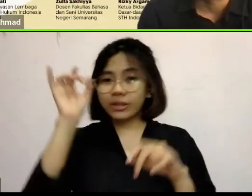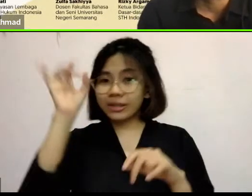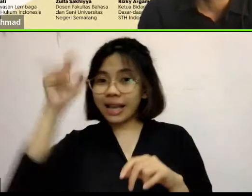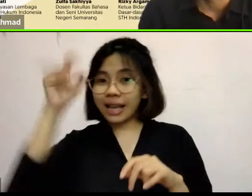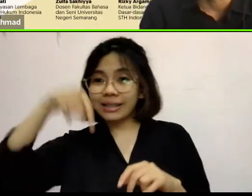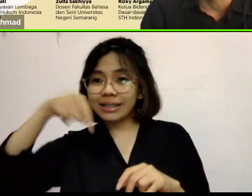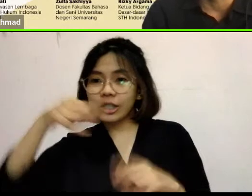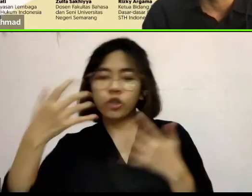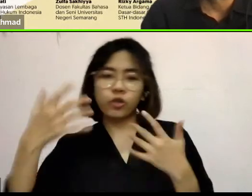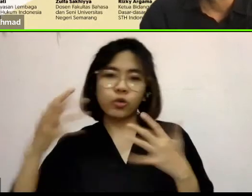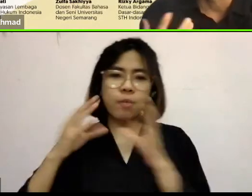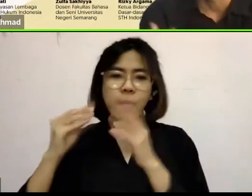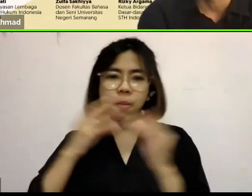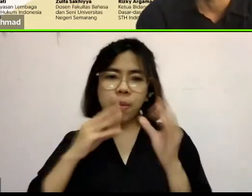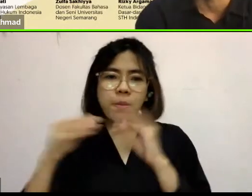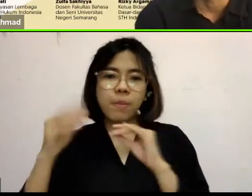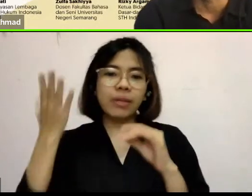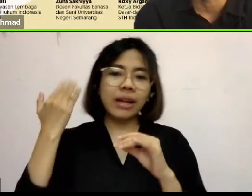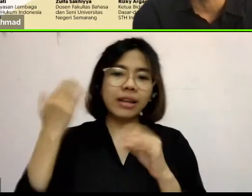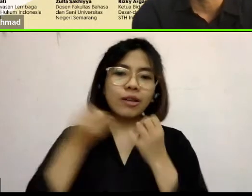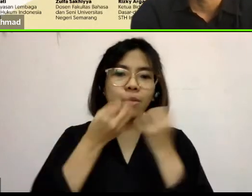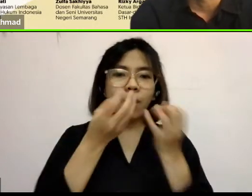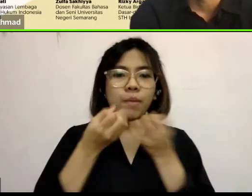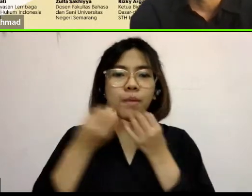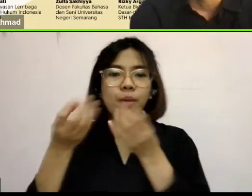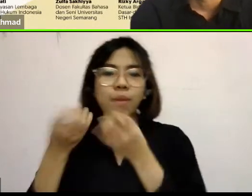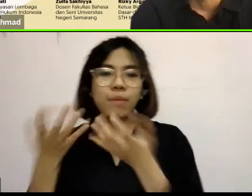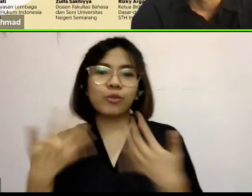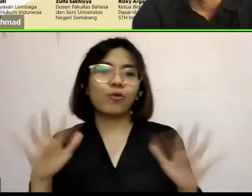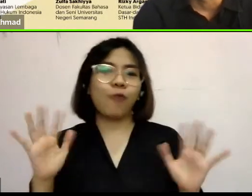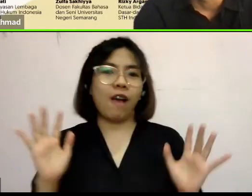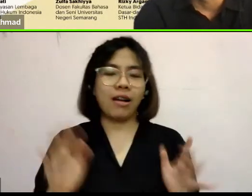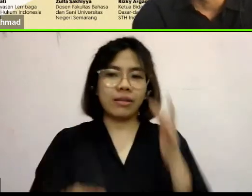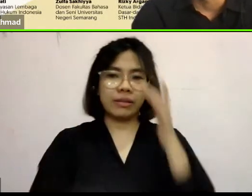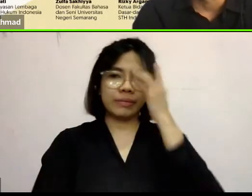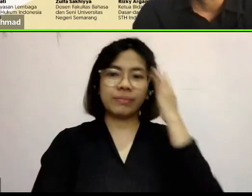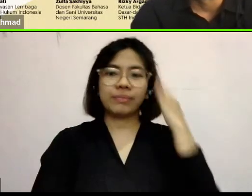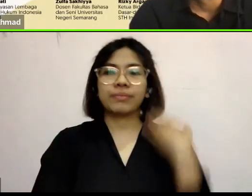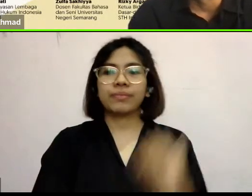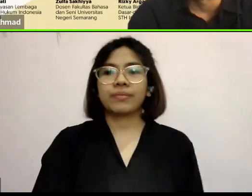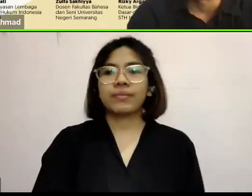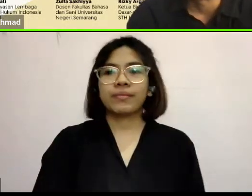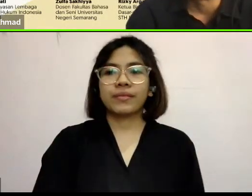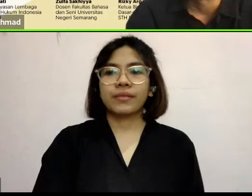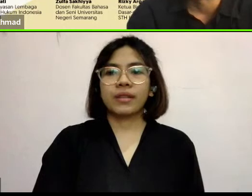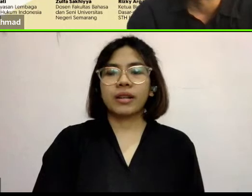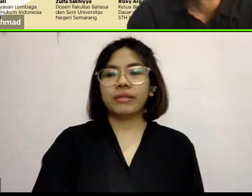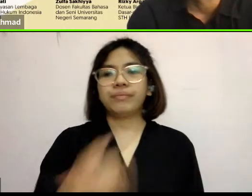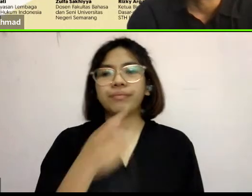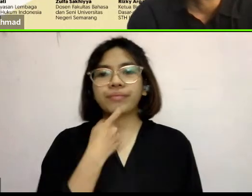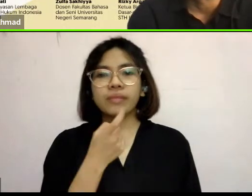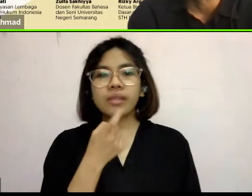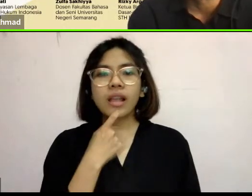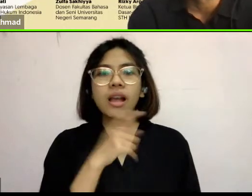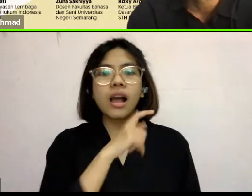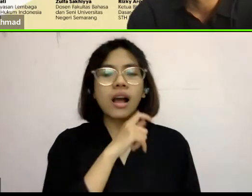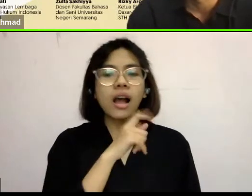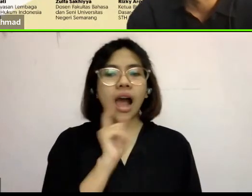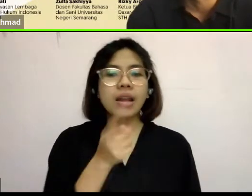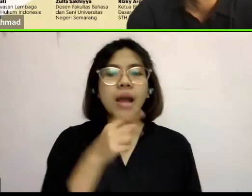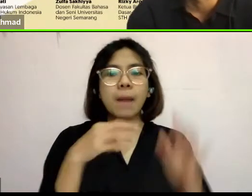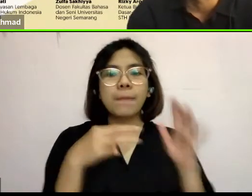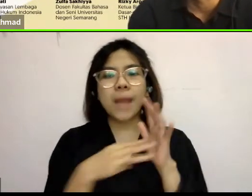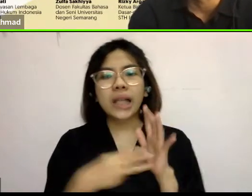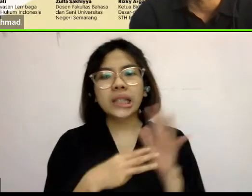sudah sudah tertera ungkap ya Ada Prof beberapa problem yang sangat penting